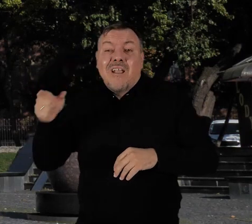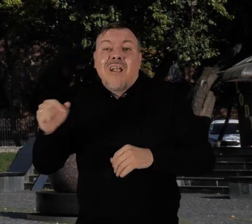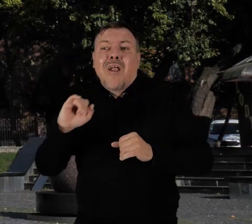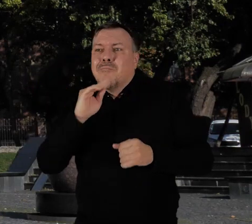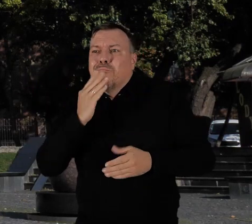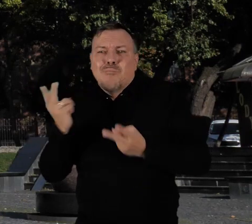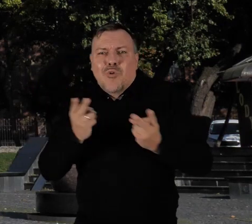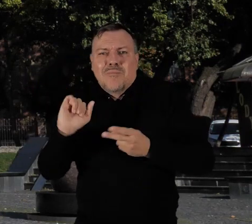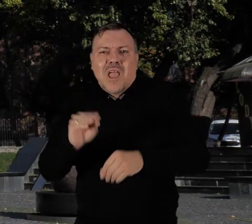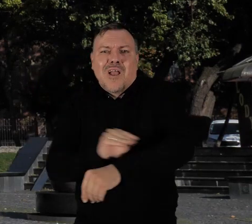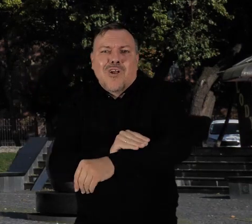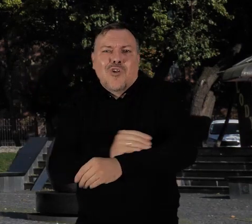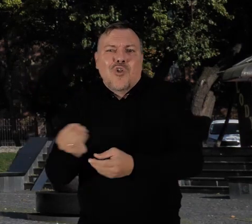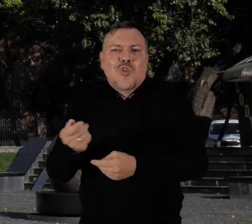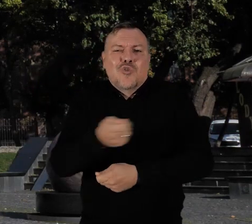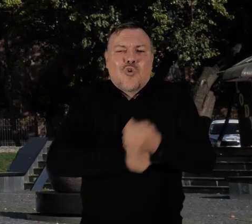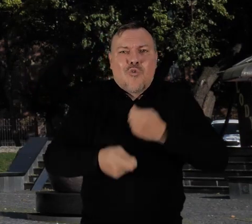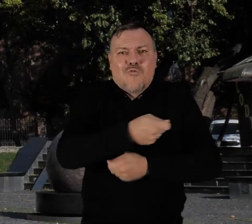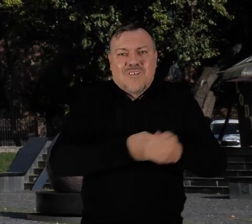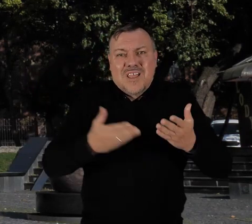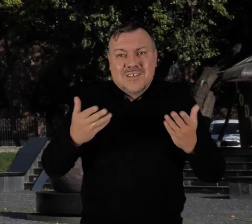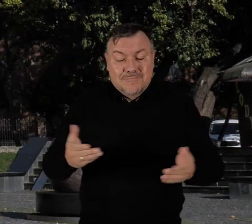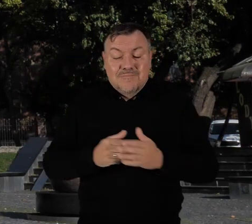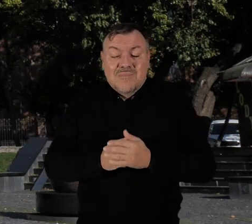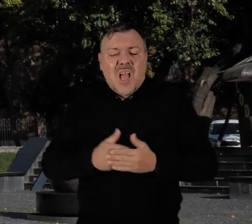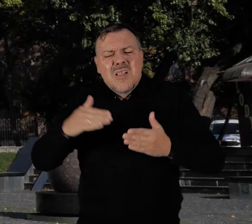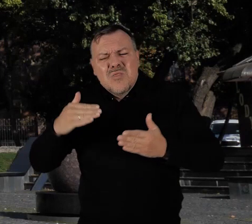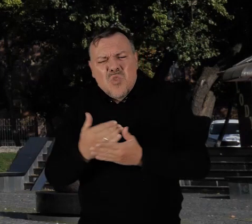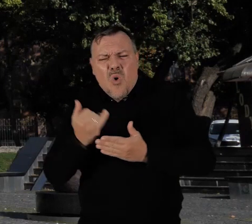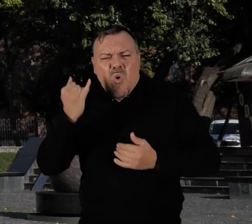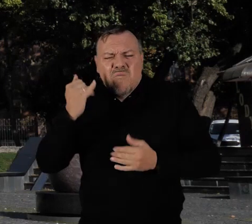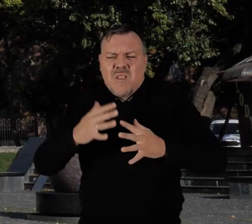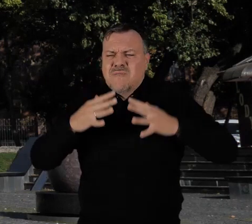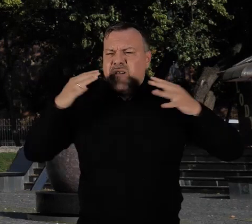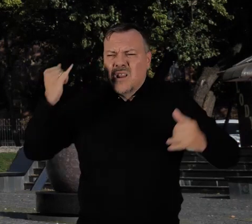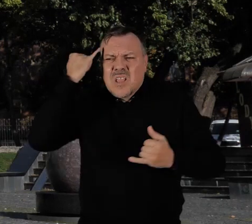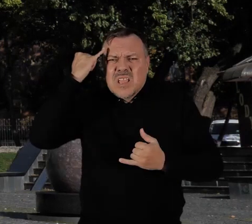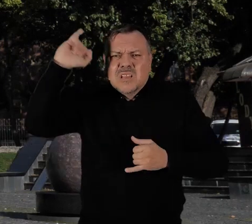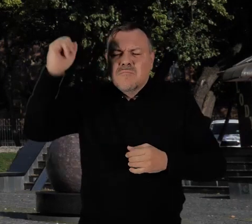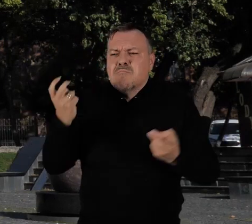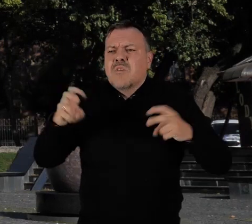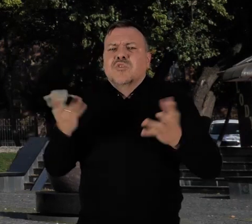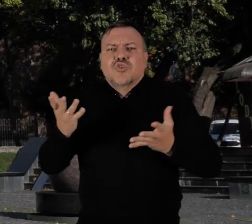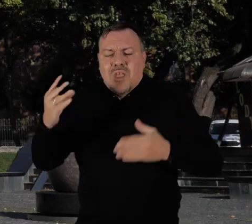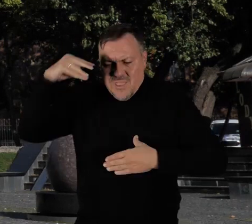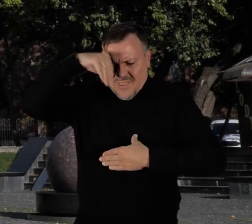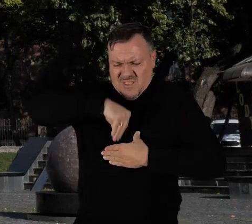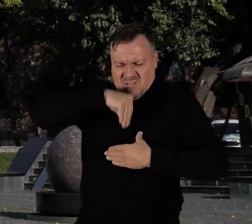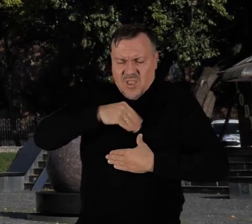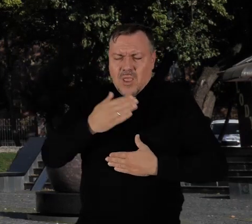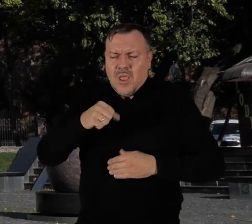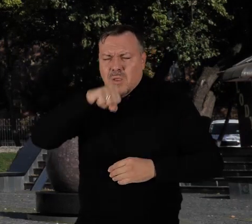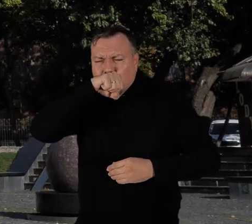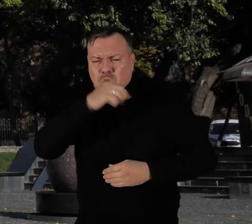prawom rynku. Jednakże nowe, wielkie idee powstają zawsze we wnętrzu jednego człowieka, z